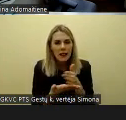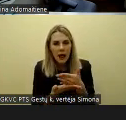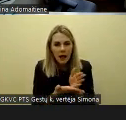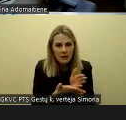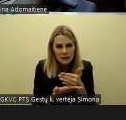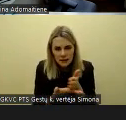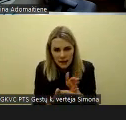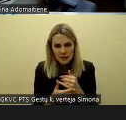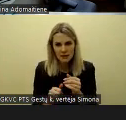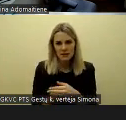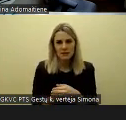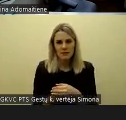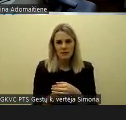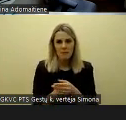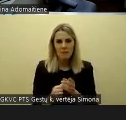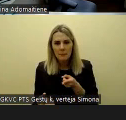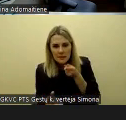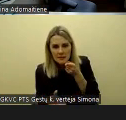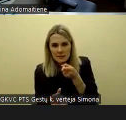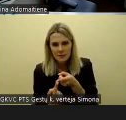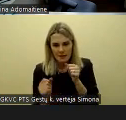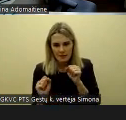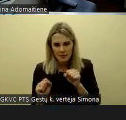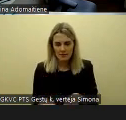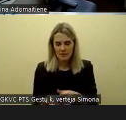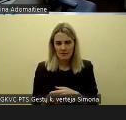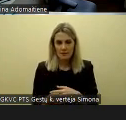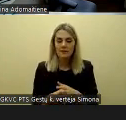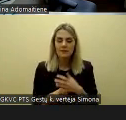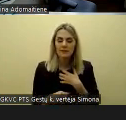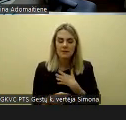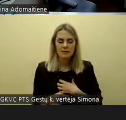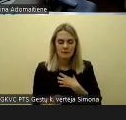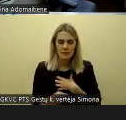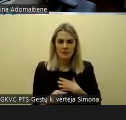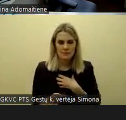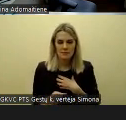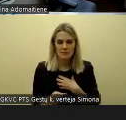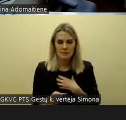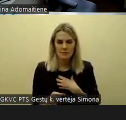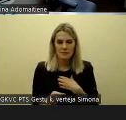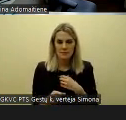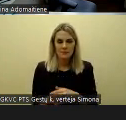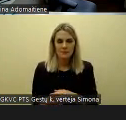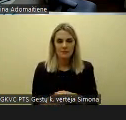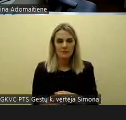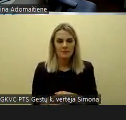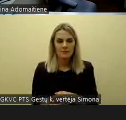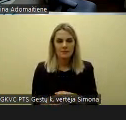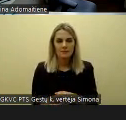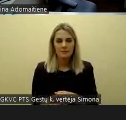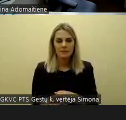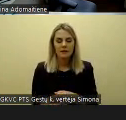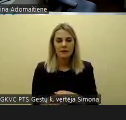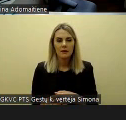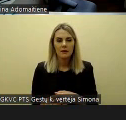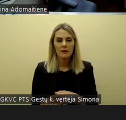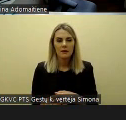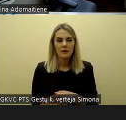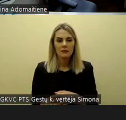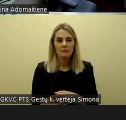geriau prisitaikytas. Ir tai yra labai svarbu, kai yra peržengiamas dalykų ribos. Ir žmonės,